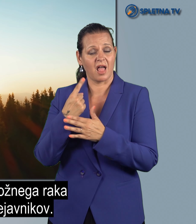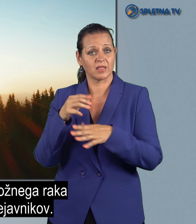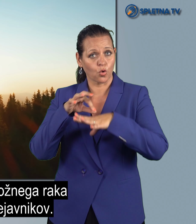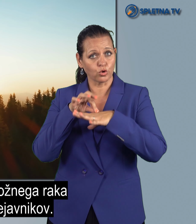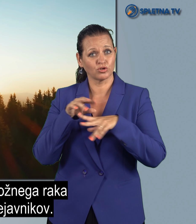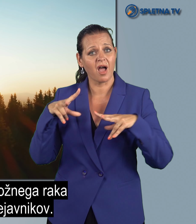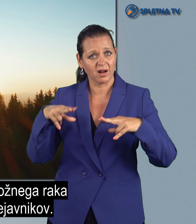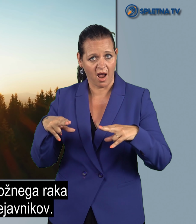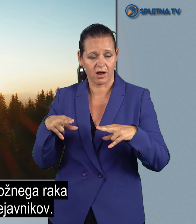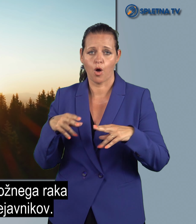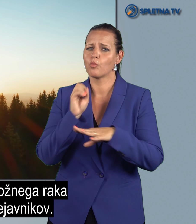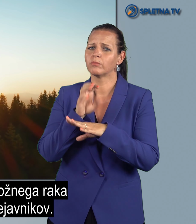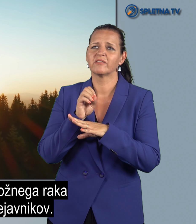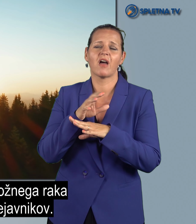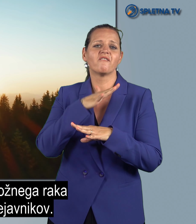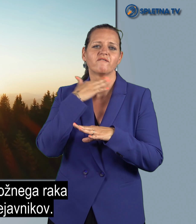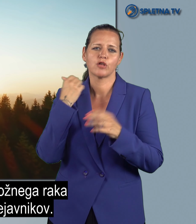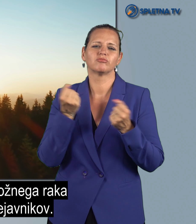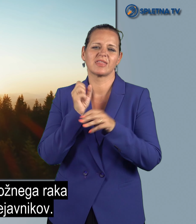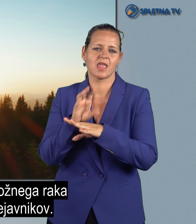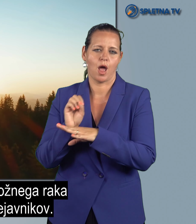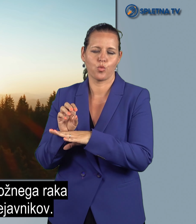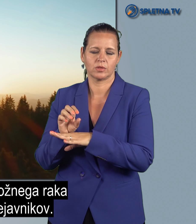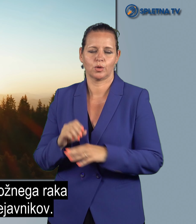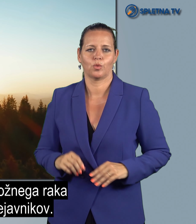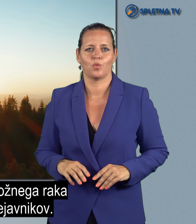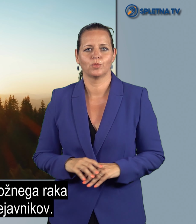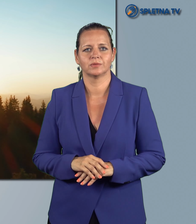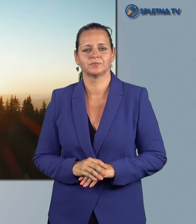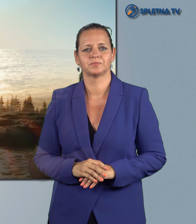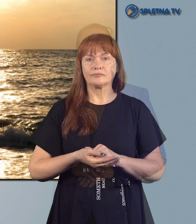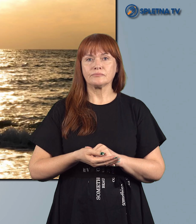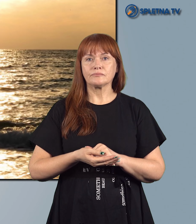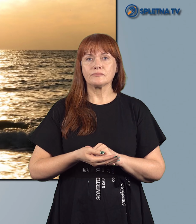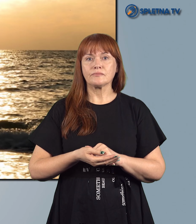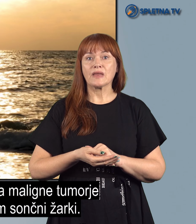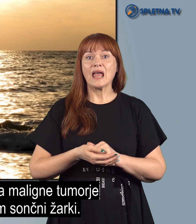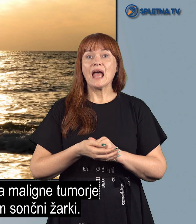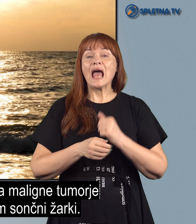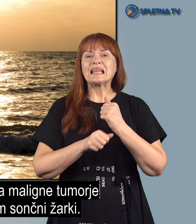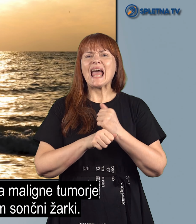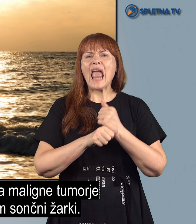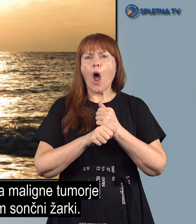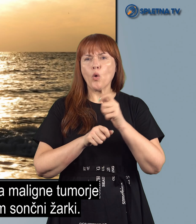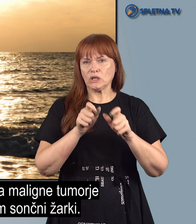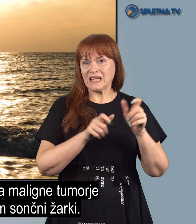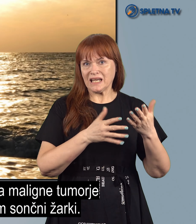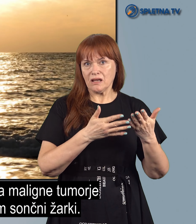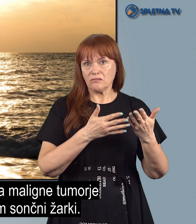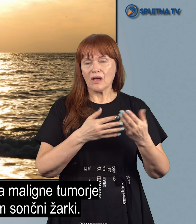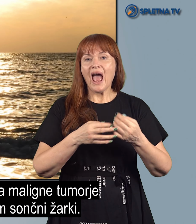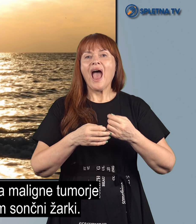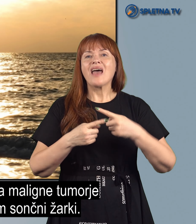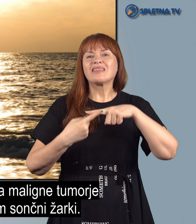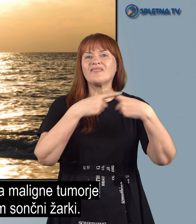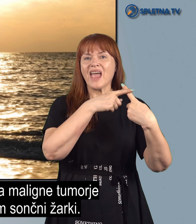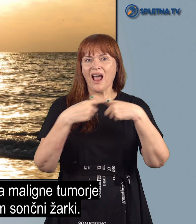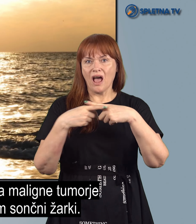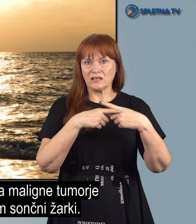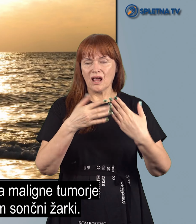Na nastanek kožnega raka vpliva več dejavnikov. Dejavniki tveganja za